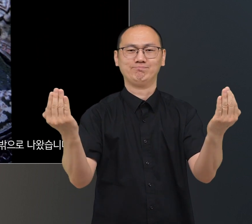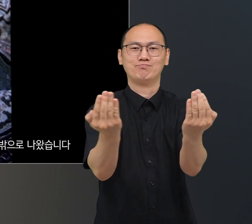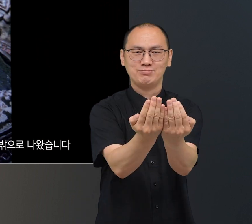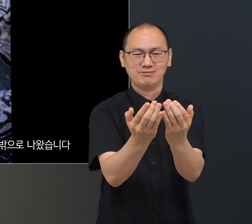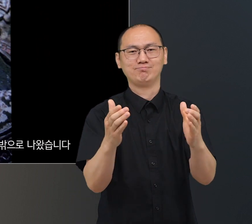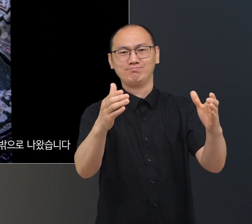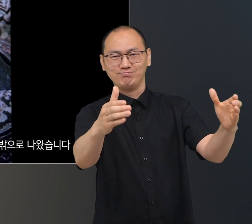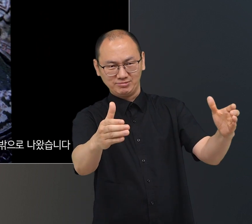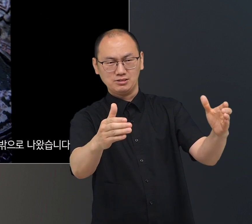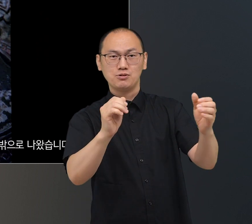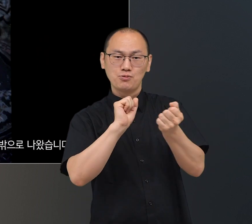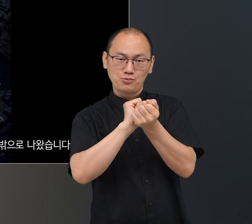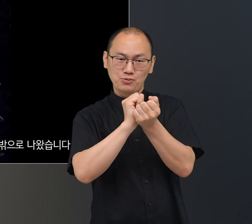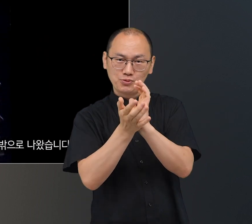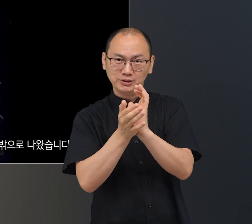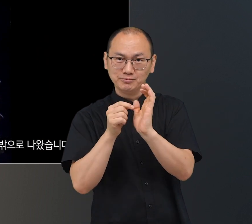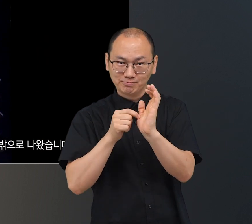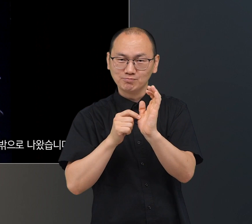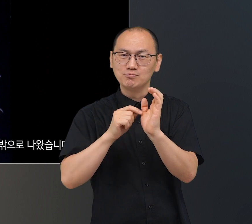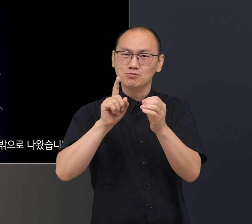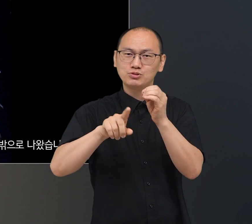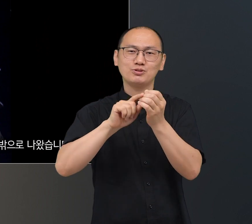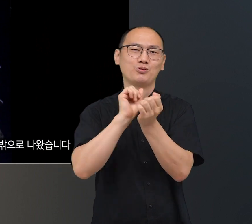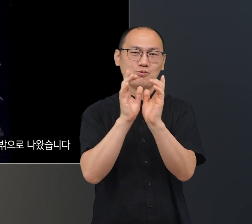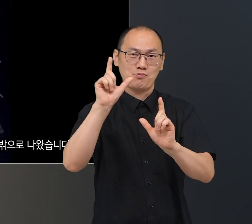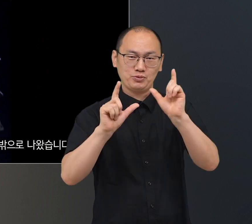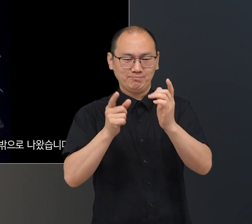위해 처음으로 사찰 밖으로 나왔습니다.